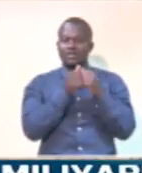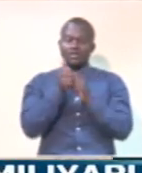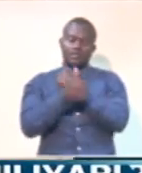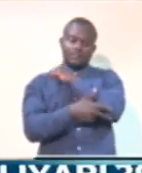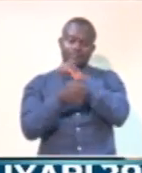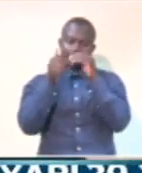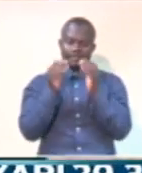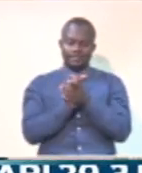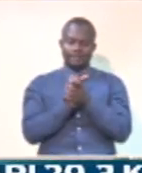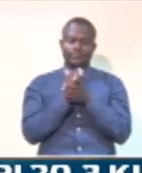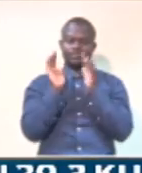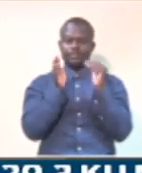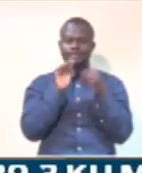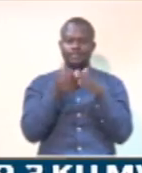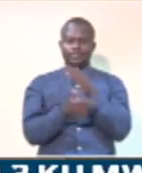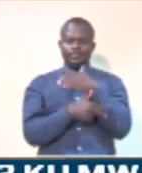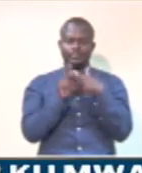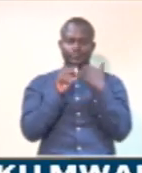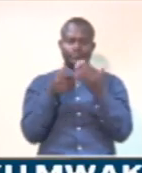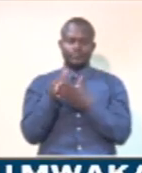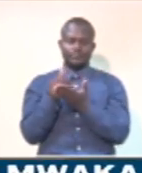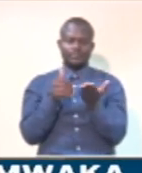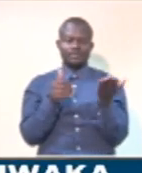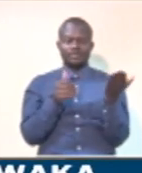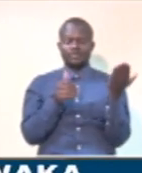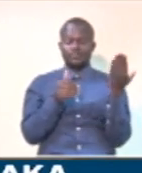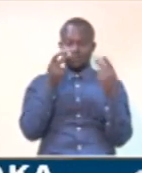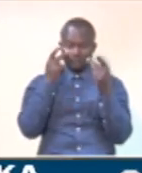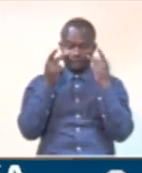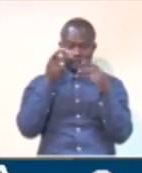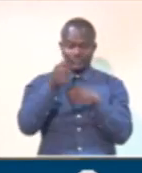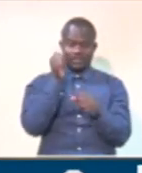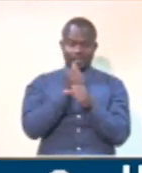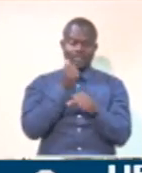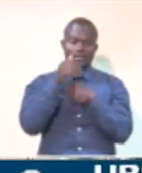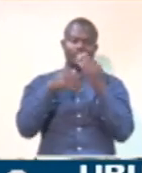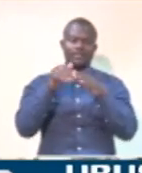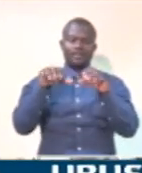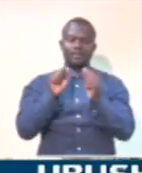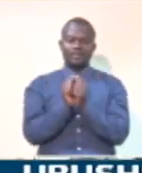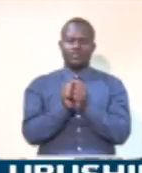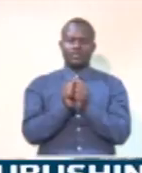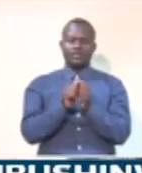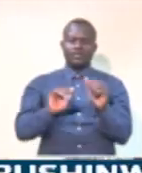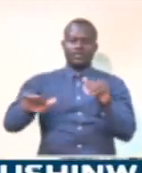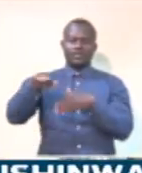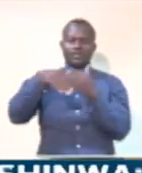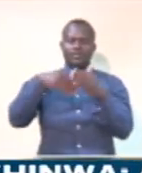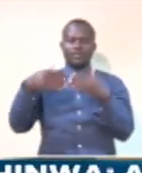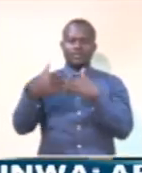bujura. Ugerageje kwiba abashinzwe umutekano bamubona kibikora agahita afatwa. Aha turi ni mu